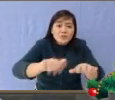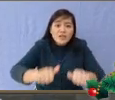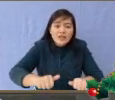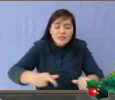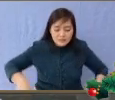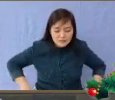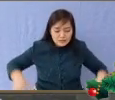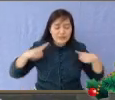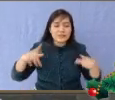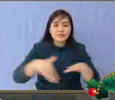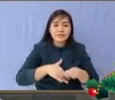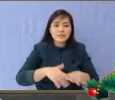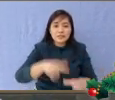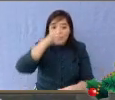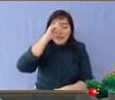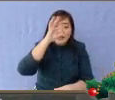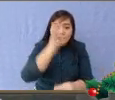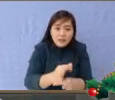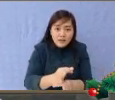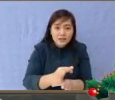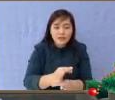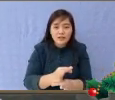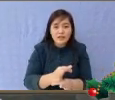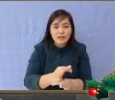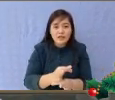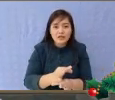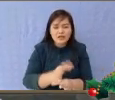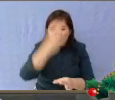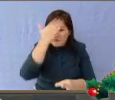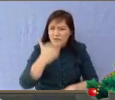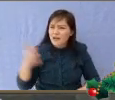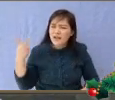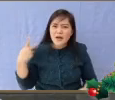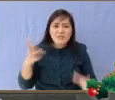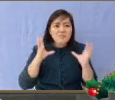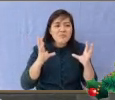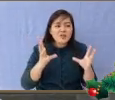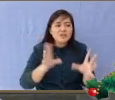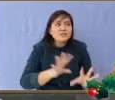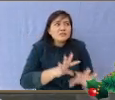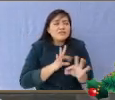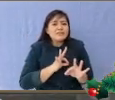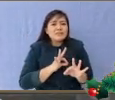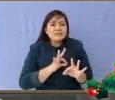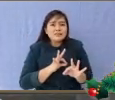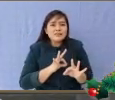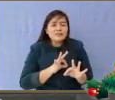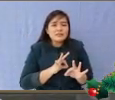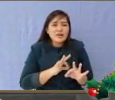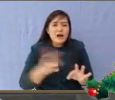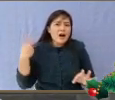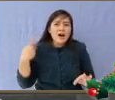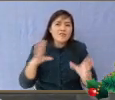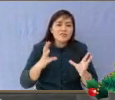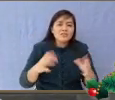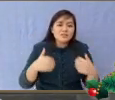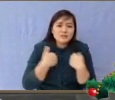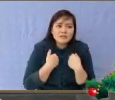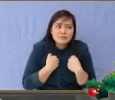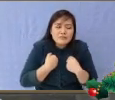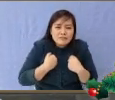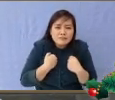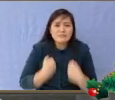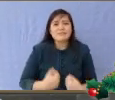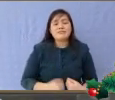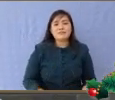Oh, bakit ka takot na takot? Bakit ka nininerbiyos? Bakit kapag